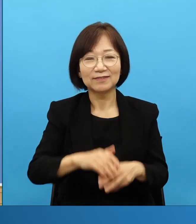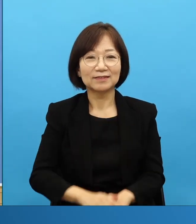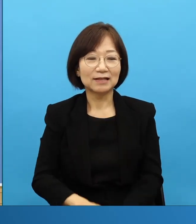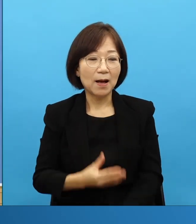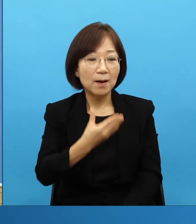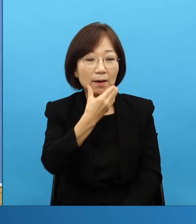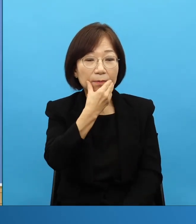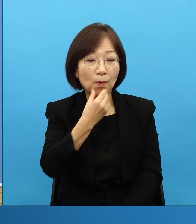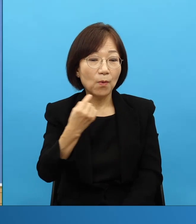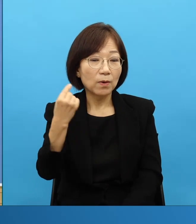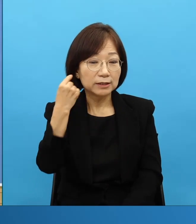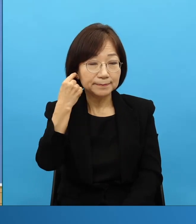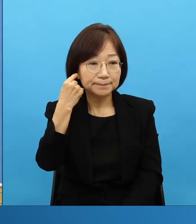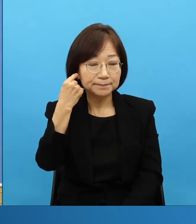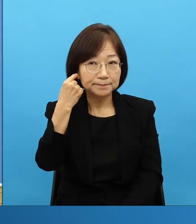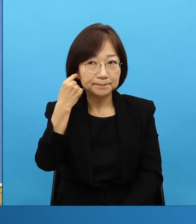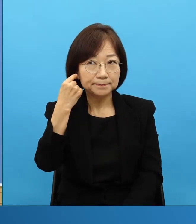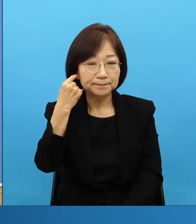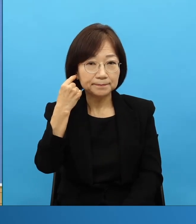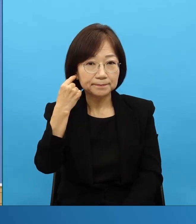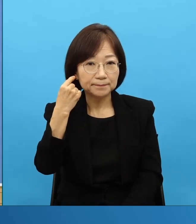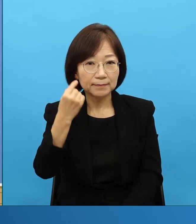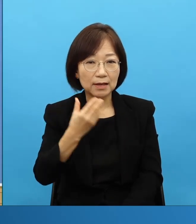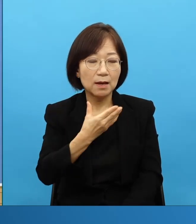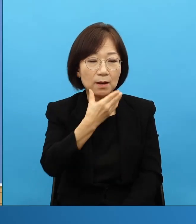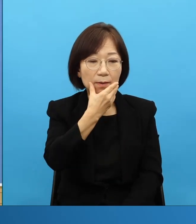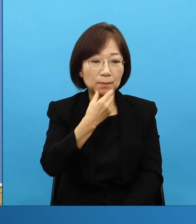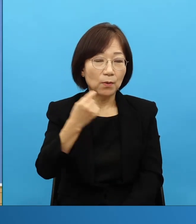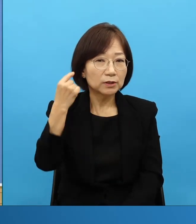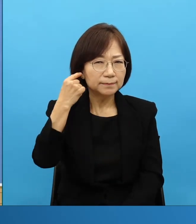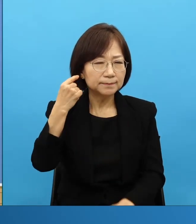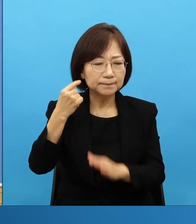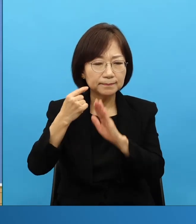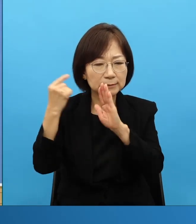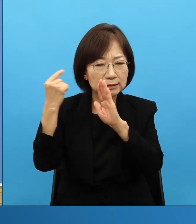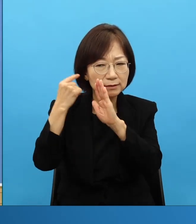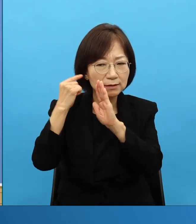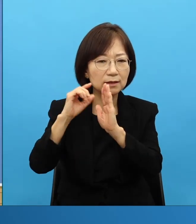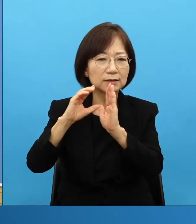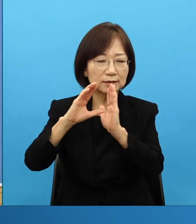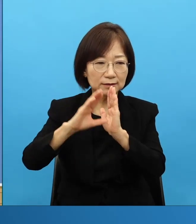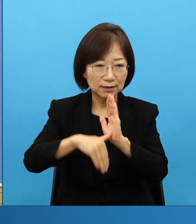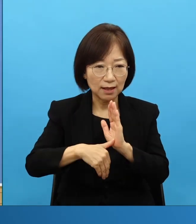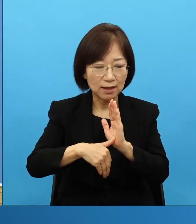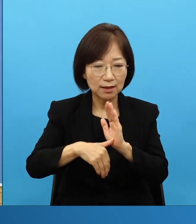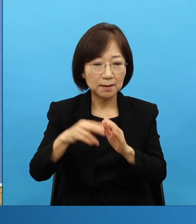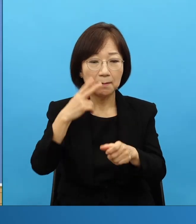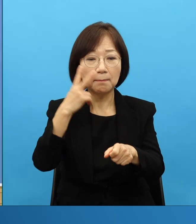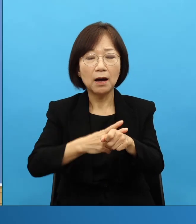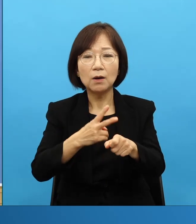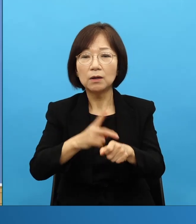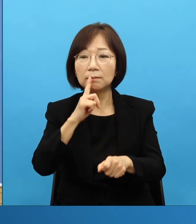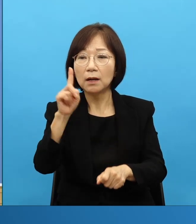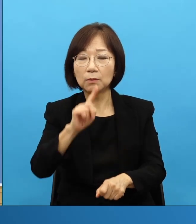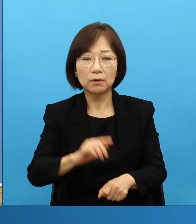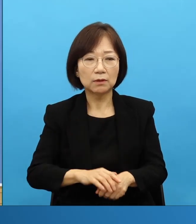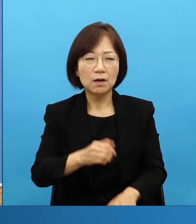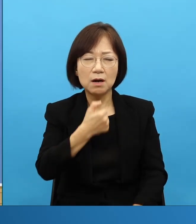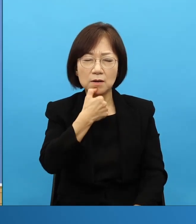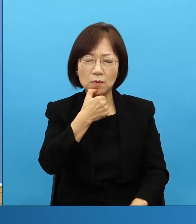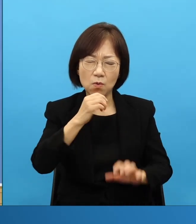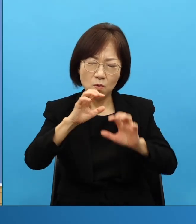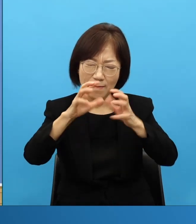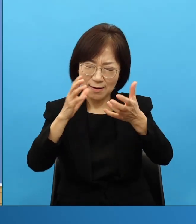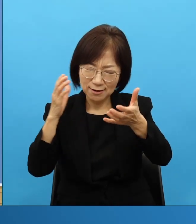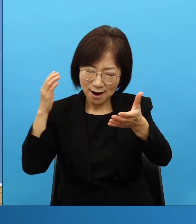열릴 때 마지막으로 지금 성경 기록하기를 로마도 보아야 하리라. Now, when we see the works of evangelism take